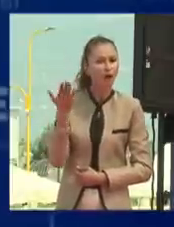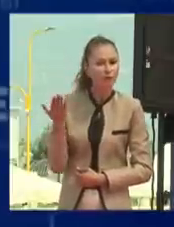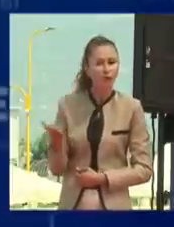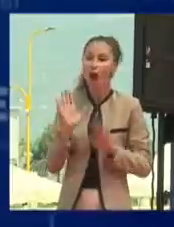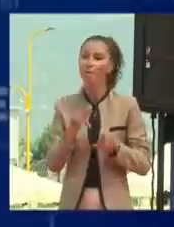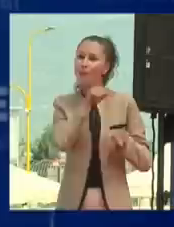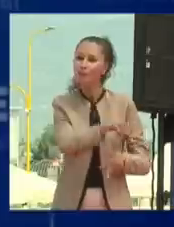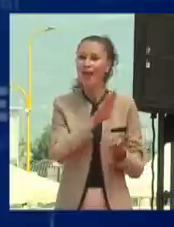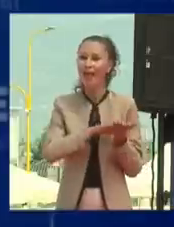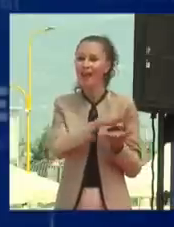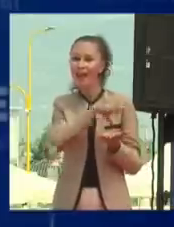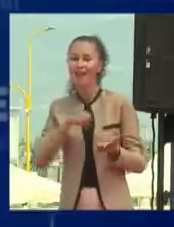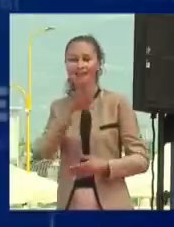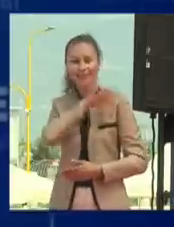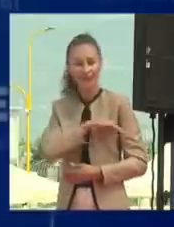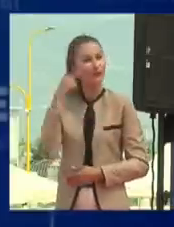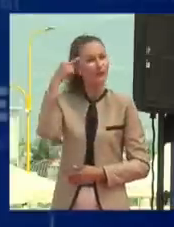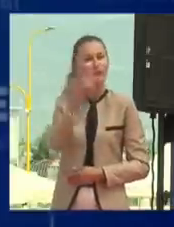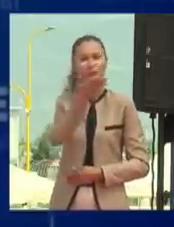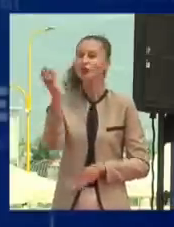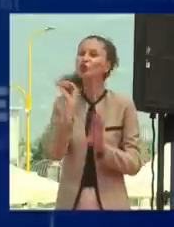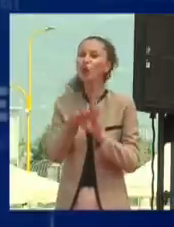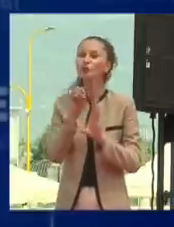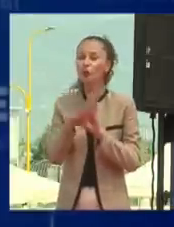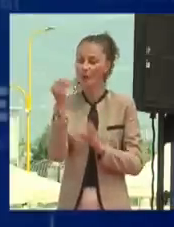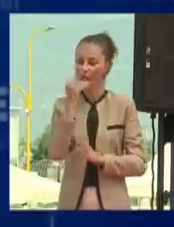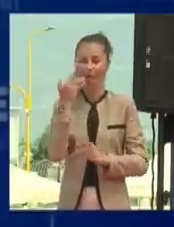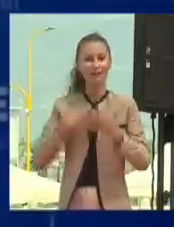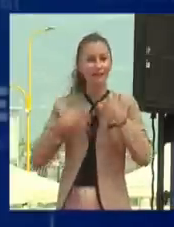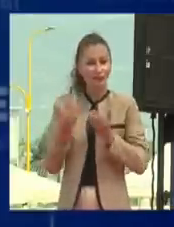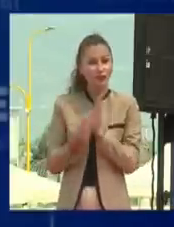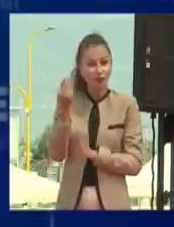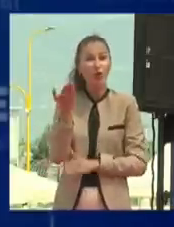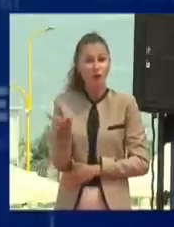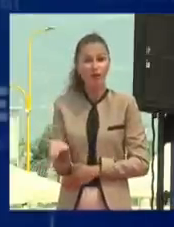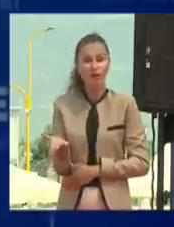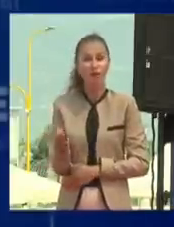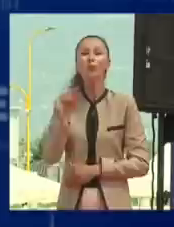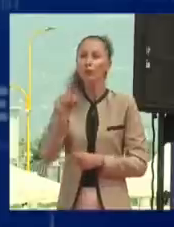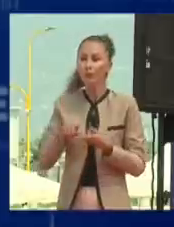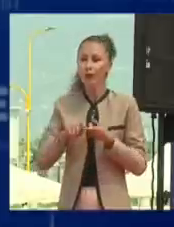ama buradan elde edeceğimiz elektrik, düşünün, çöplerden elektrik elde ediyoruz ve bunu